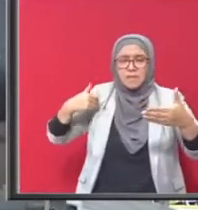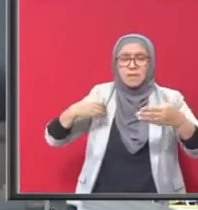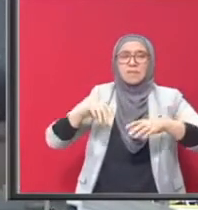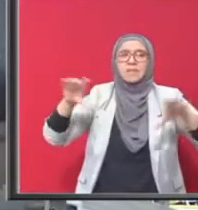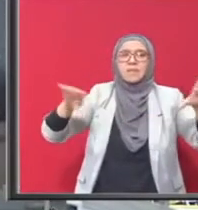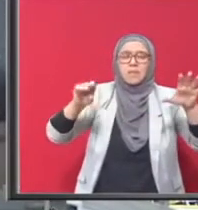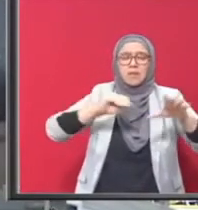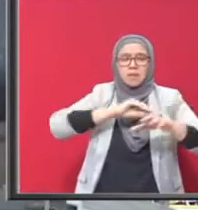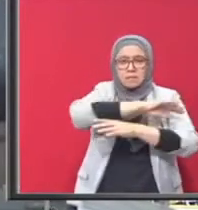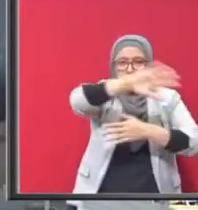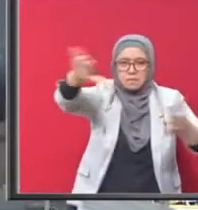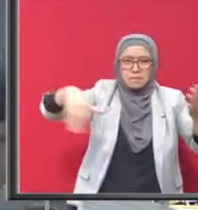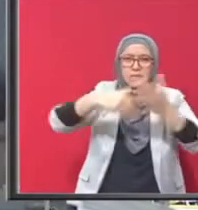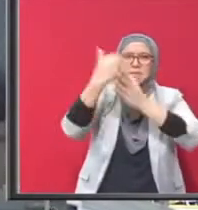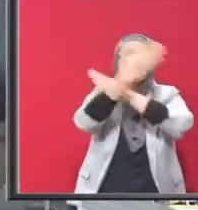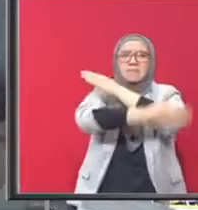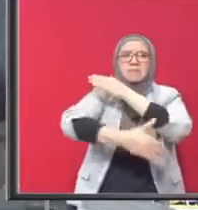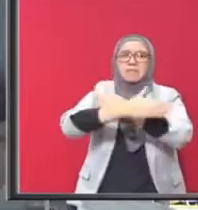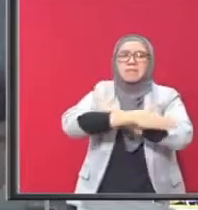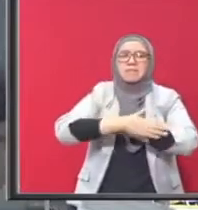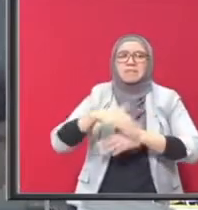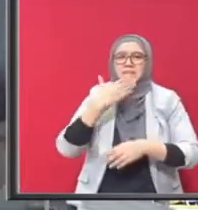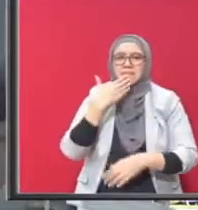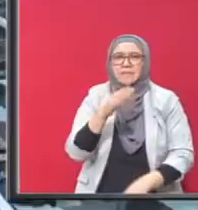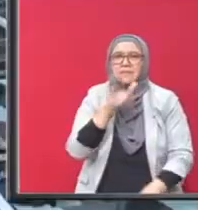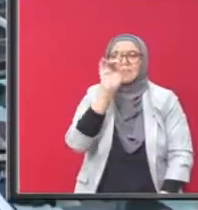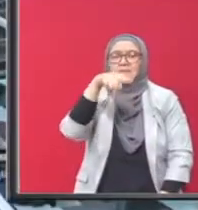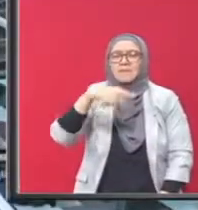ke seluruh negara Bekasi tadi tuh masih Lasso